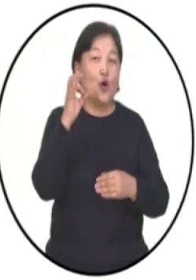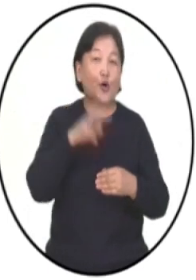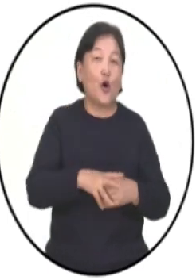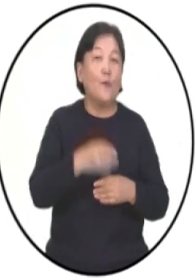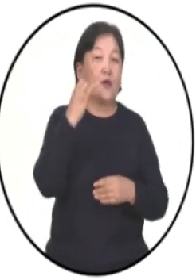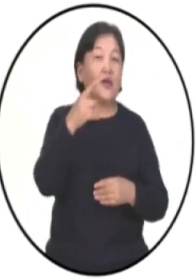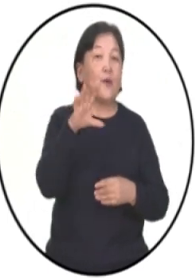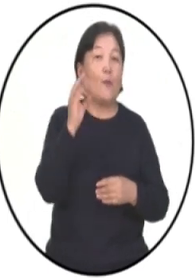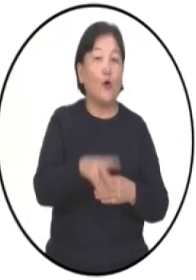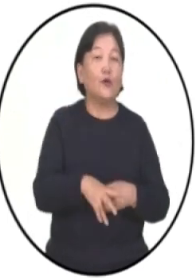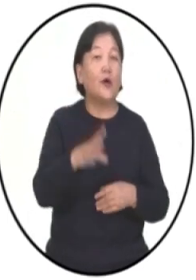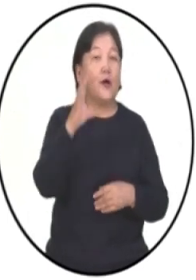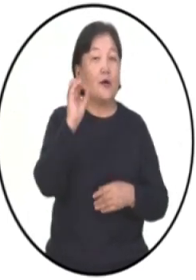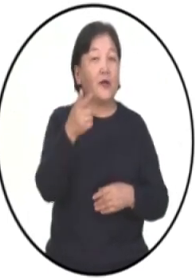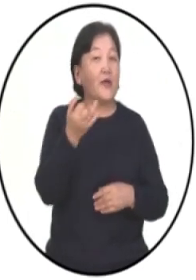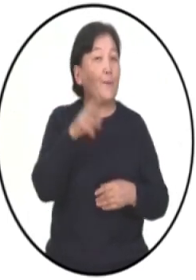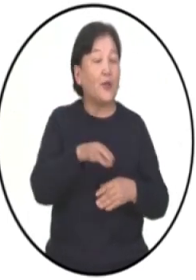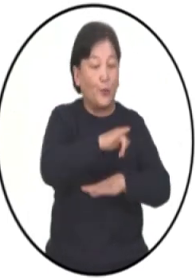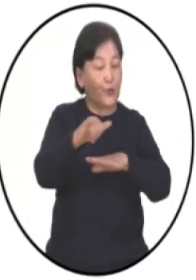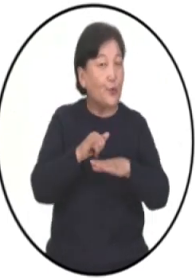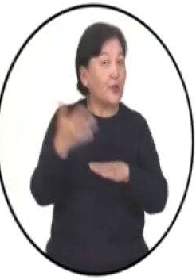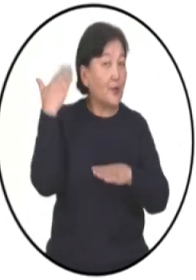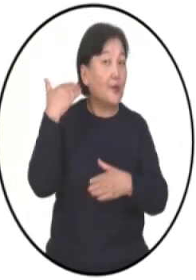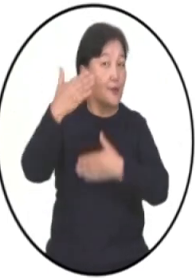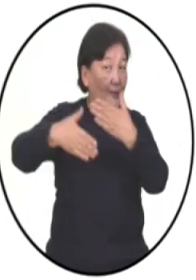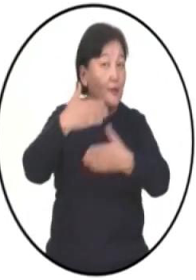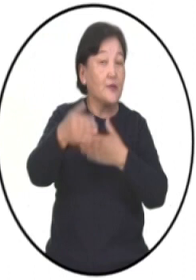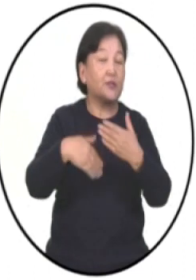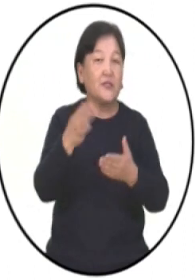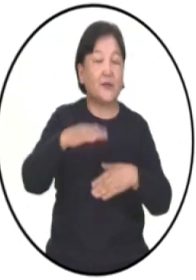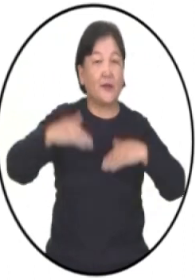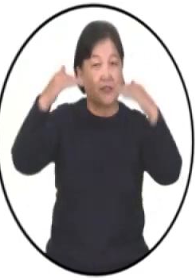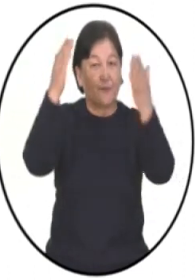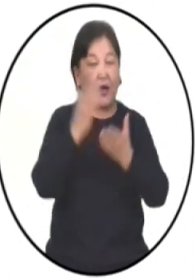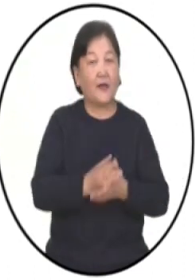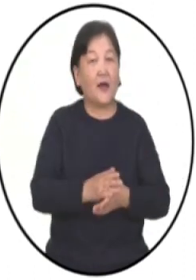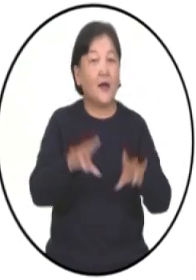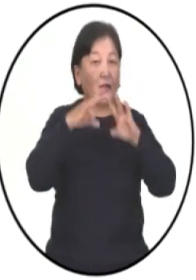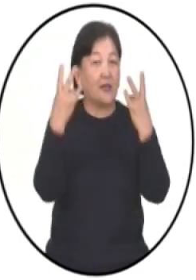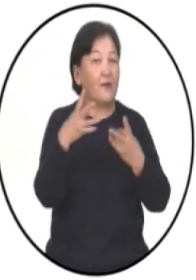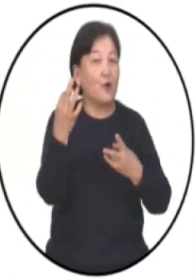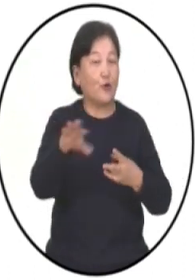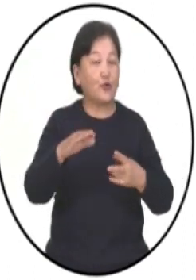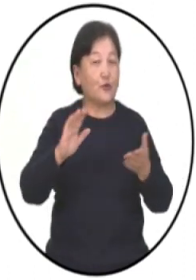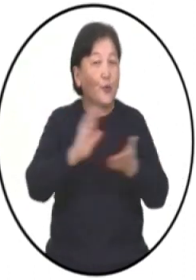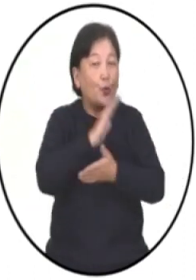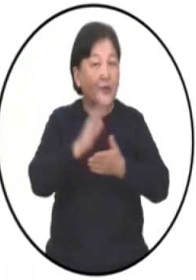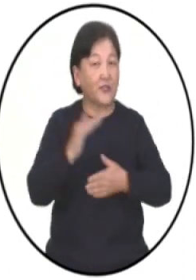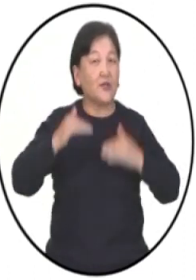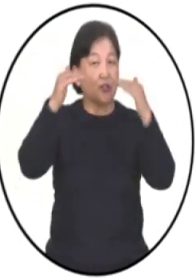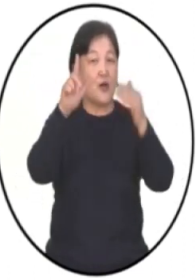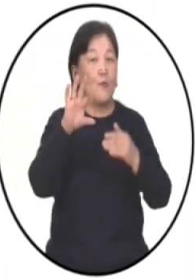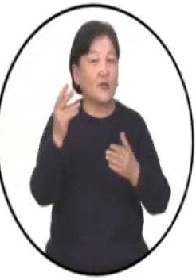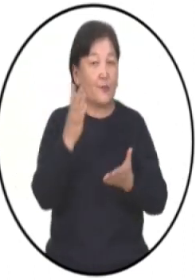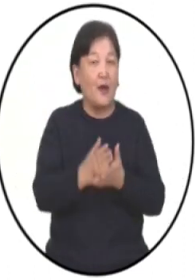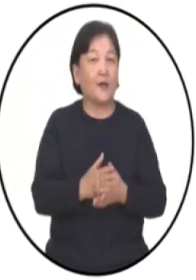улсын үед үүрэг гүйцэтгэж ирсэн. За нөгөө төгөр нийгмийн хөгжилд бүтээн байгуулалтыг хурдсагч байсан. За